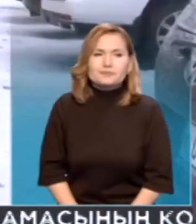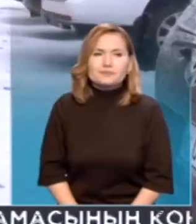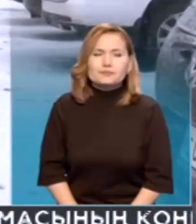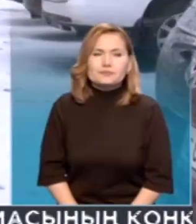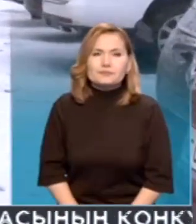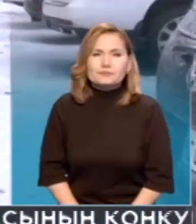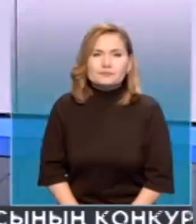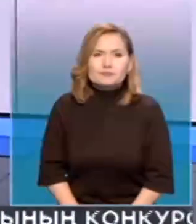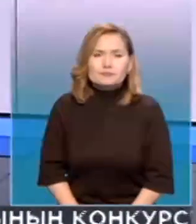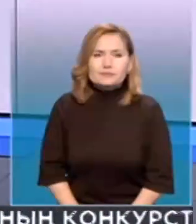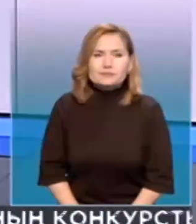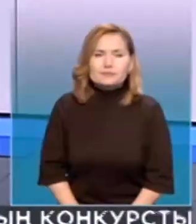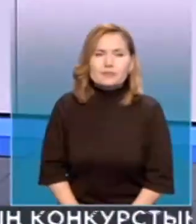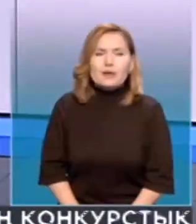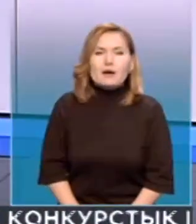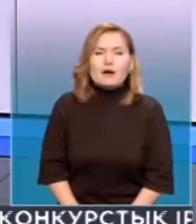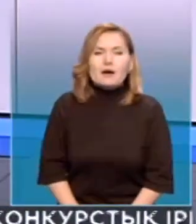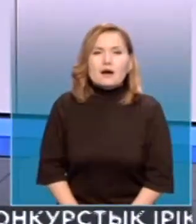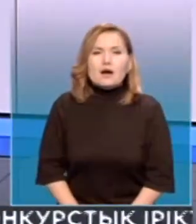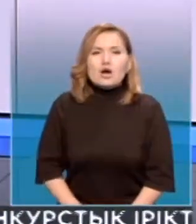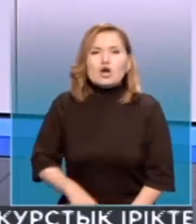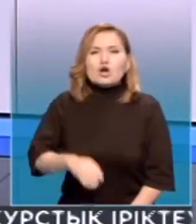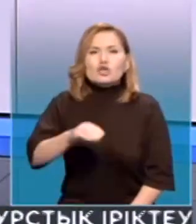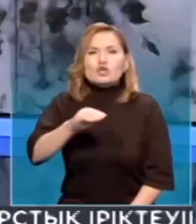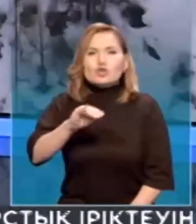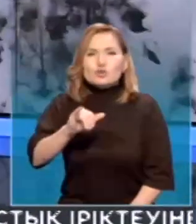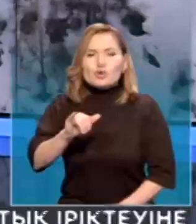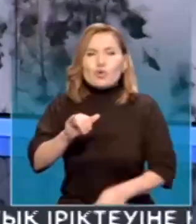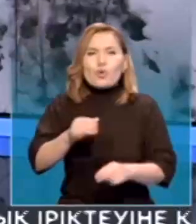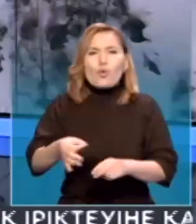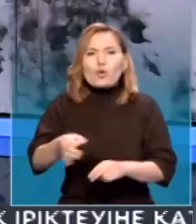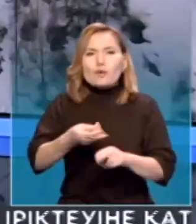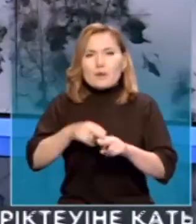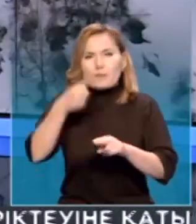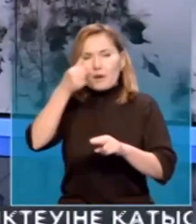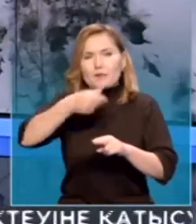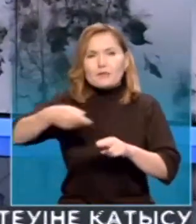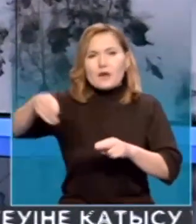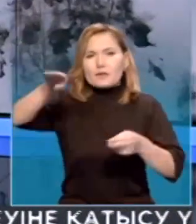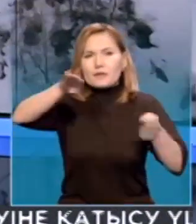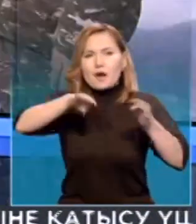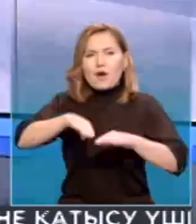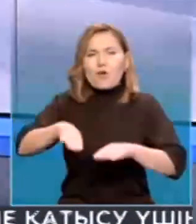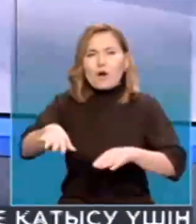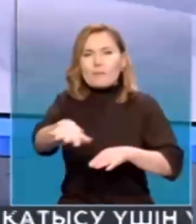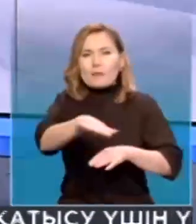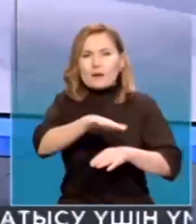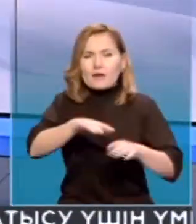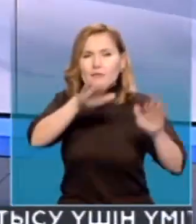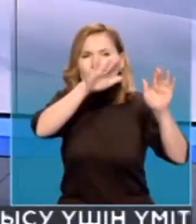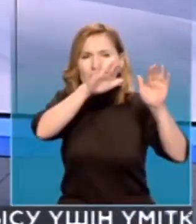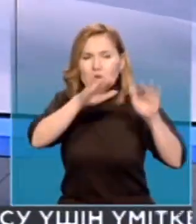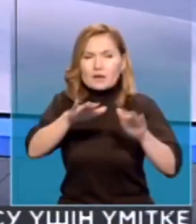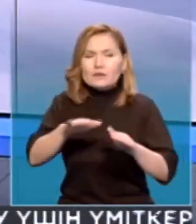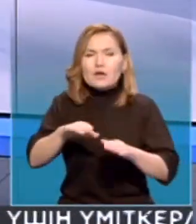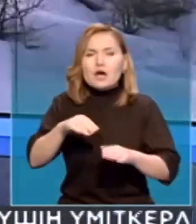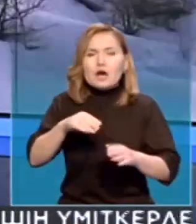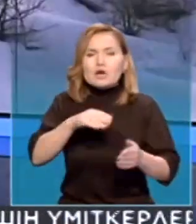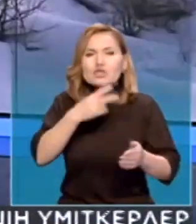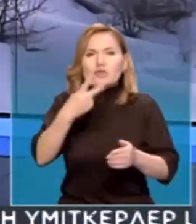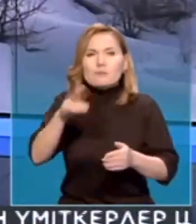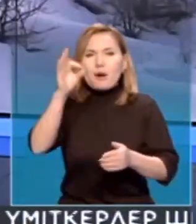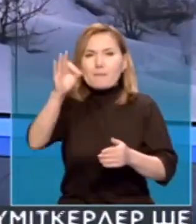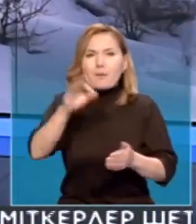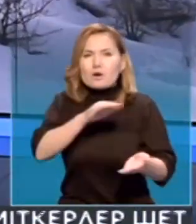Қазақстан. Ал Жетісу облысында биыл таулы аймақтарға қар жылдағы мөлшерден 20%-ға көп түскен. Бұл